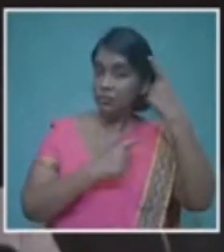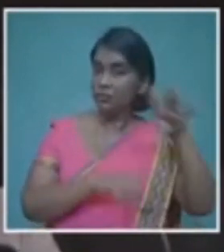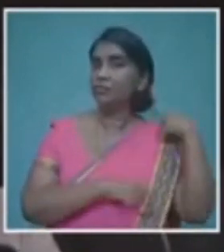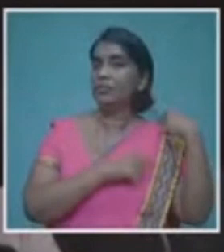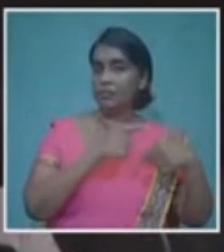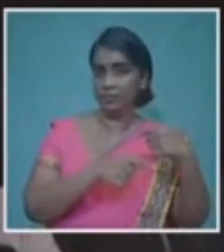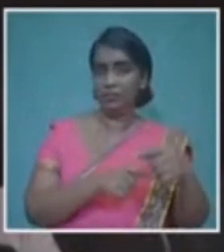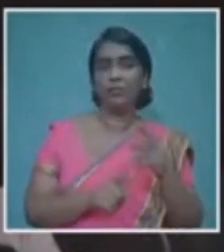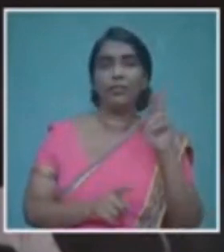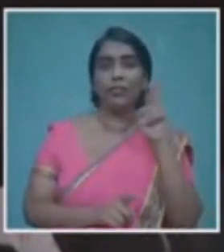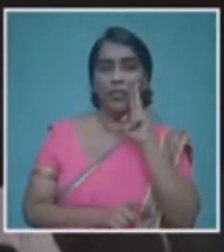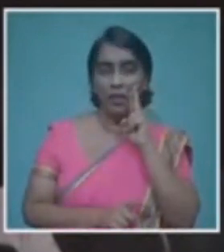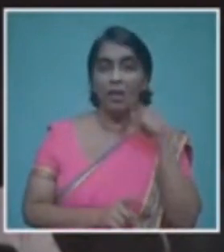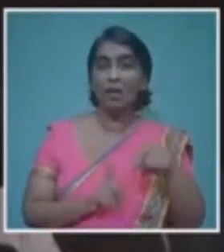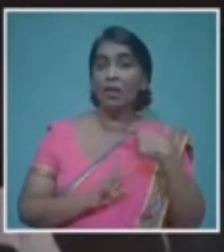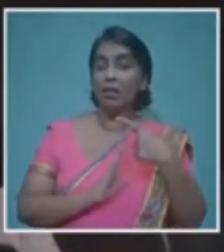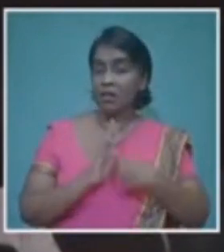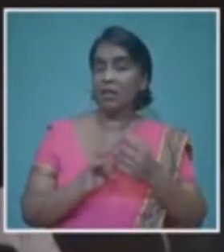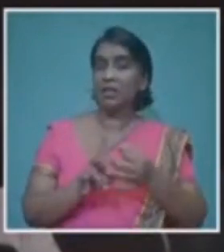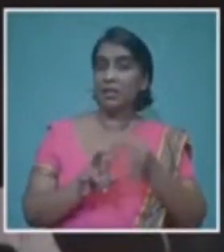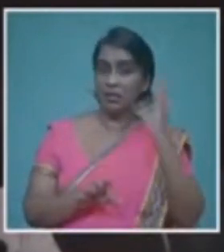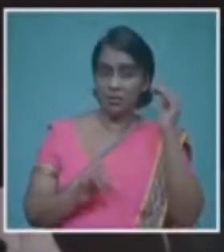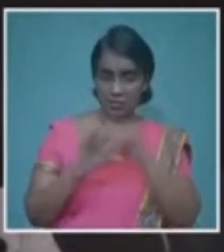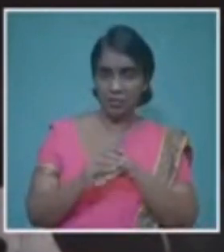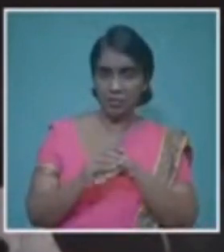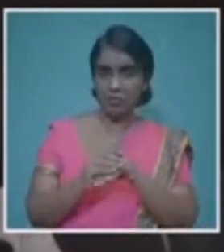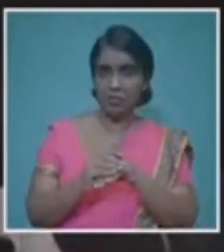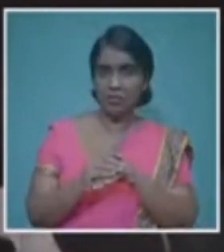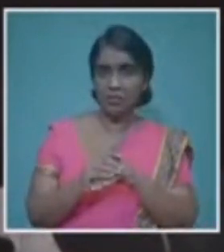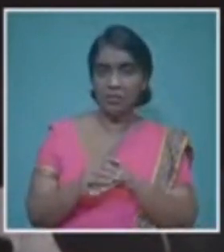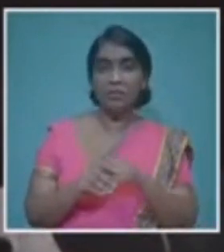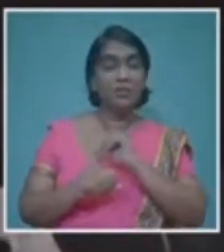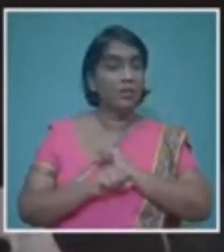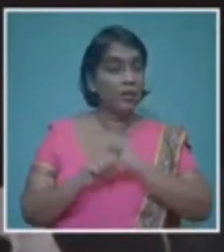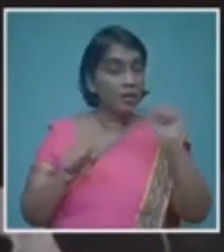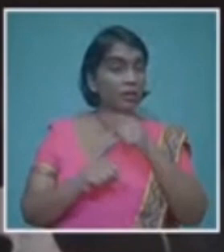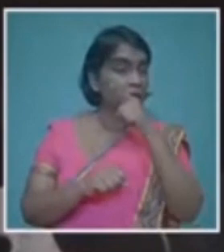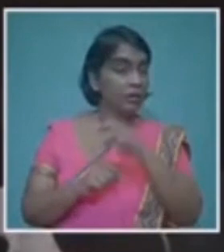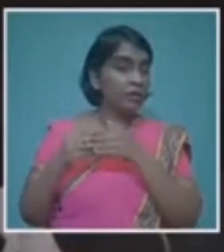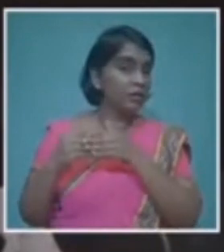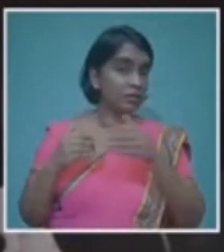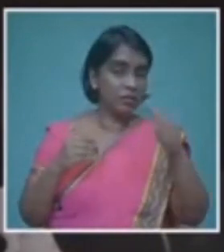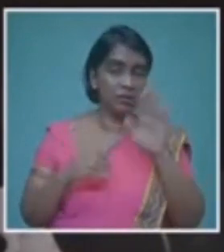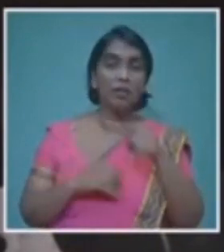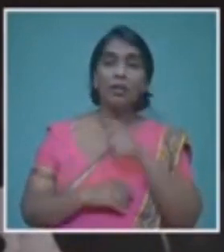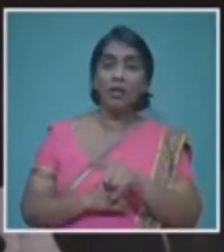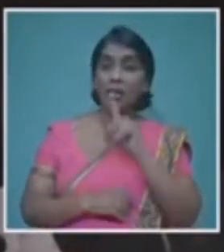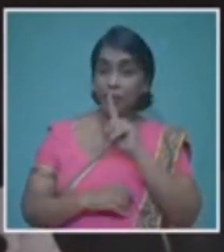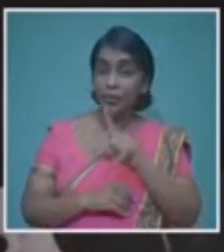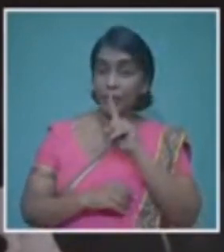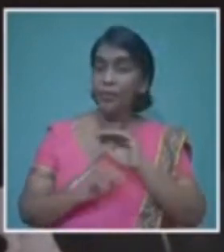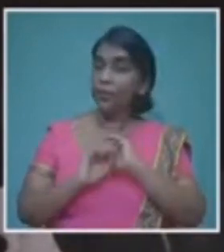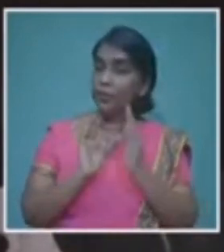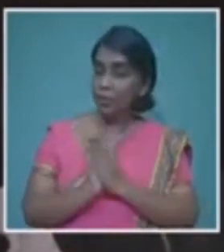तमाई रणिल विक्रमसिंह मेराटे जनाधिपति वेन्ने ए अरगलय सिद्धवेन काले तुल ओहु कियपु देवल